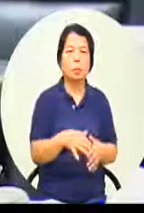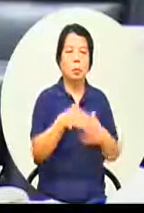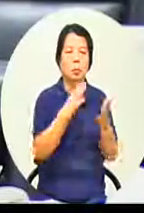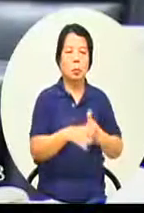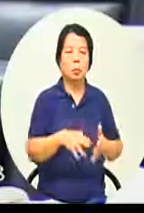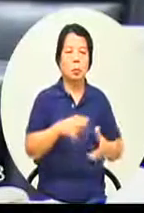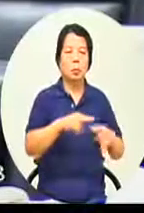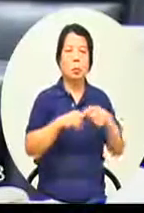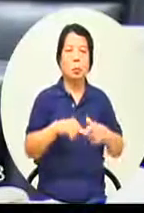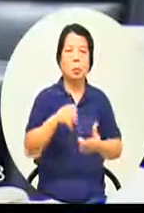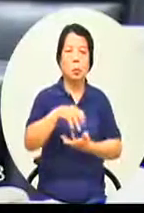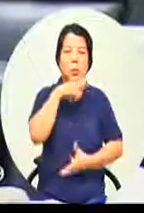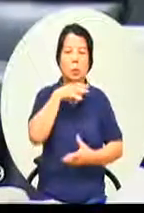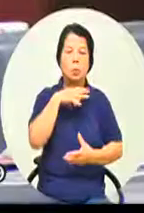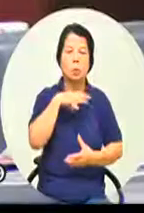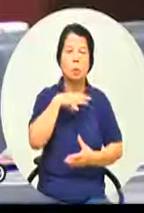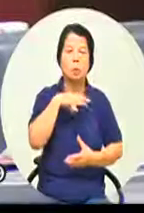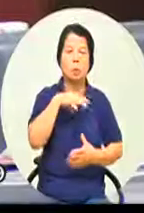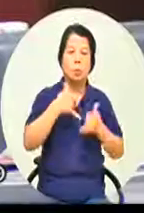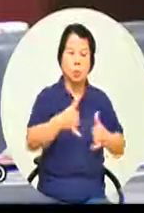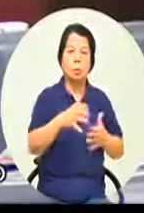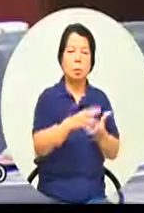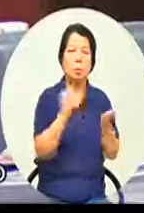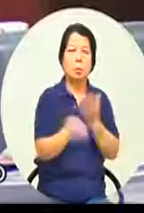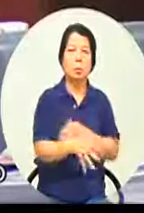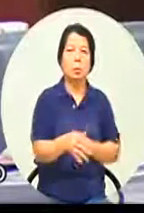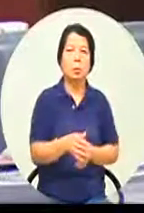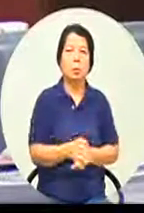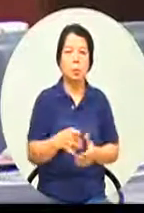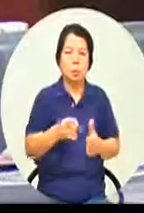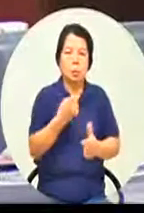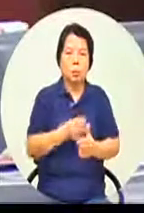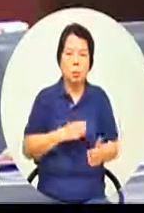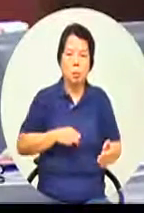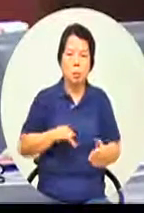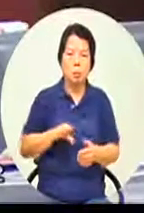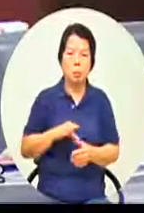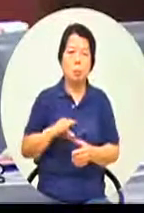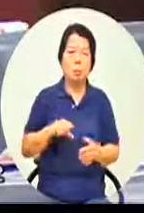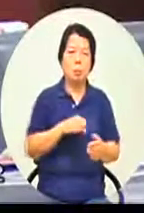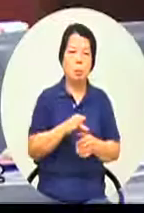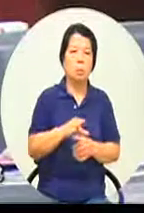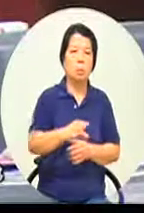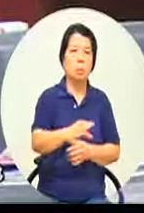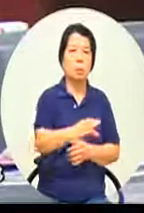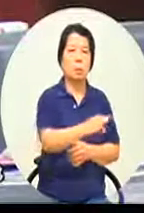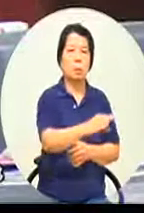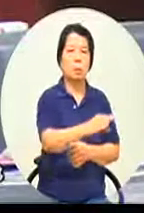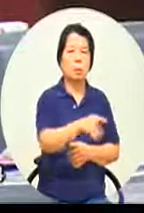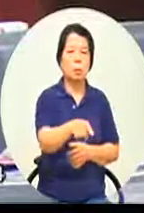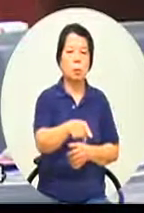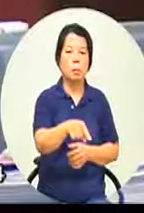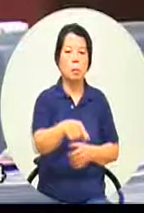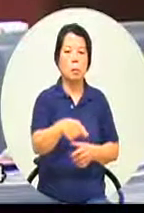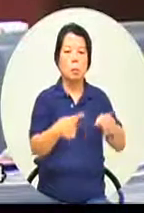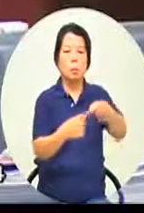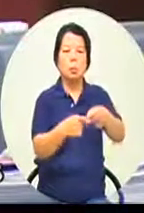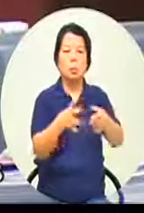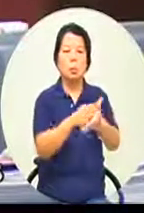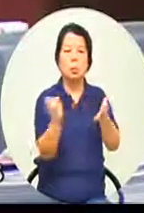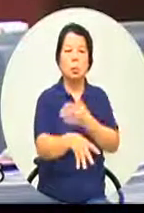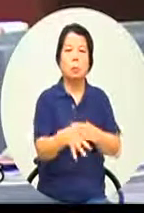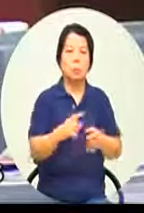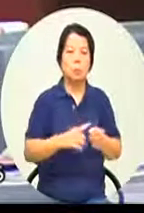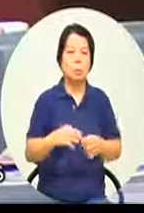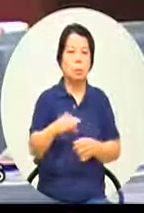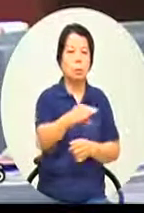寿路给废掉，从介寿路左转过来介寿路口去站买，就叫到先锋路，